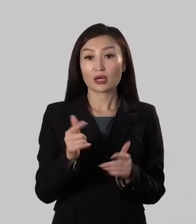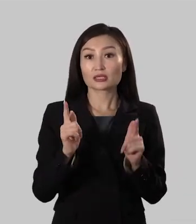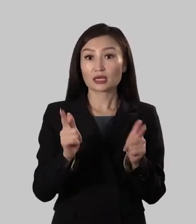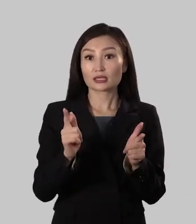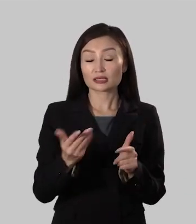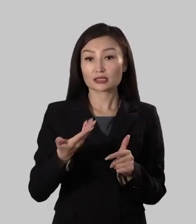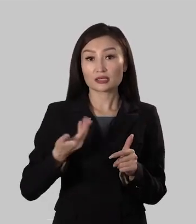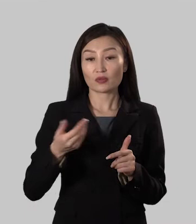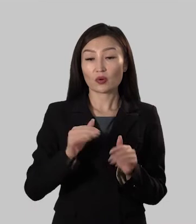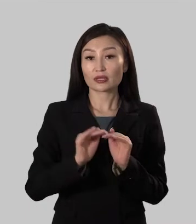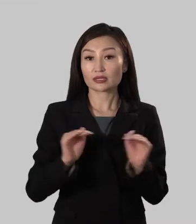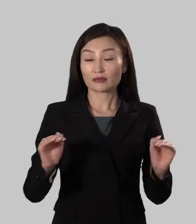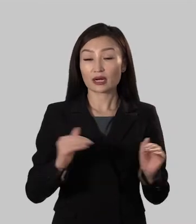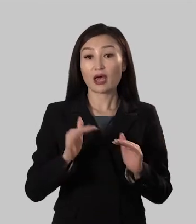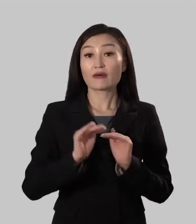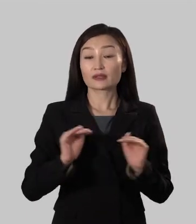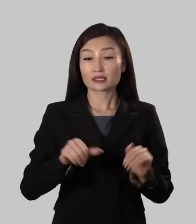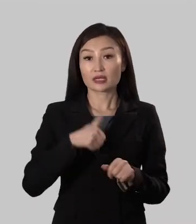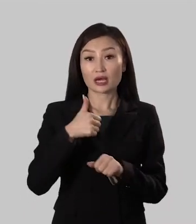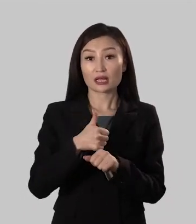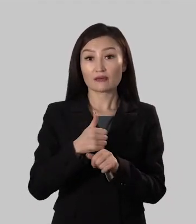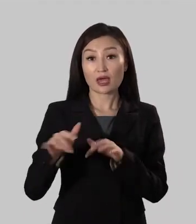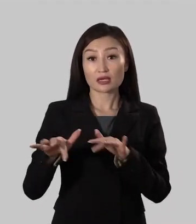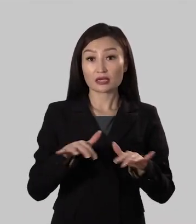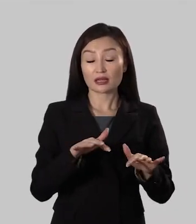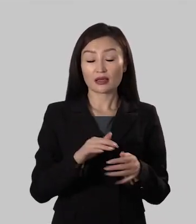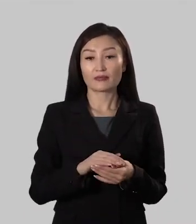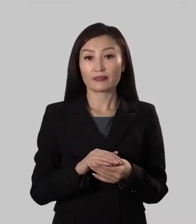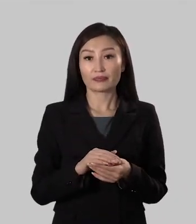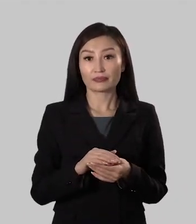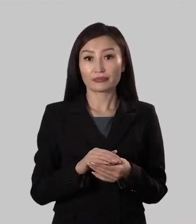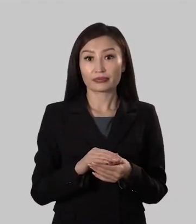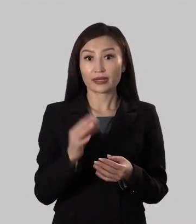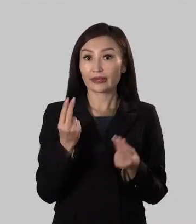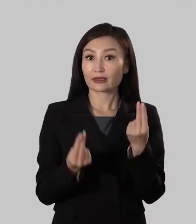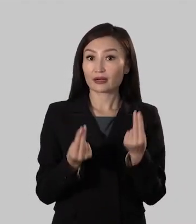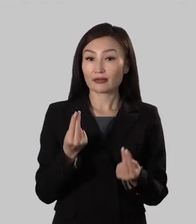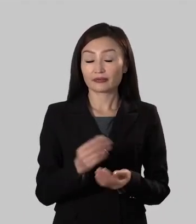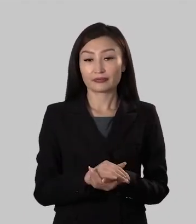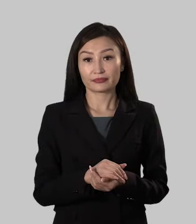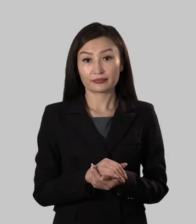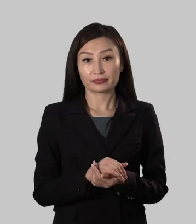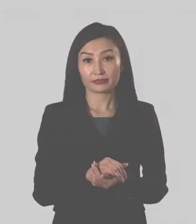Согласится со мной детвора, в детстве главное дело – игра.